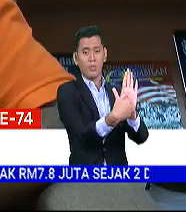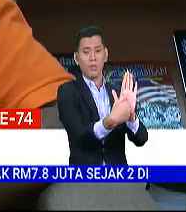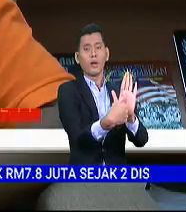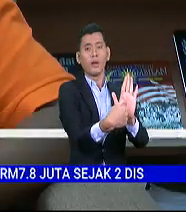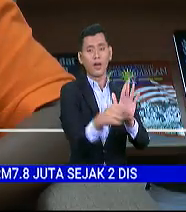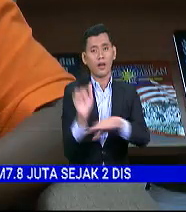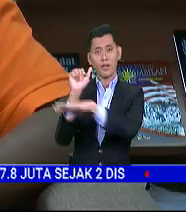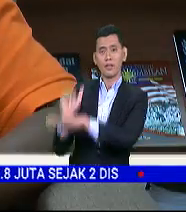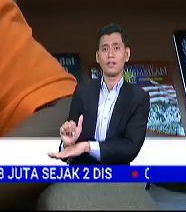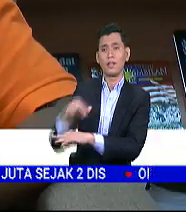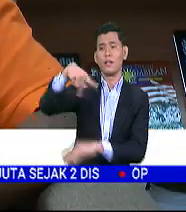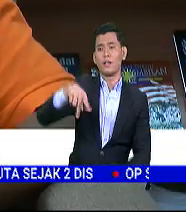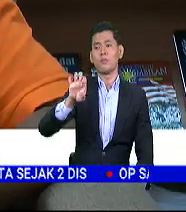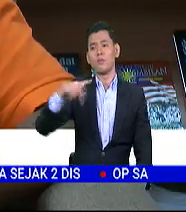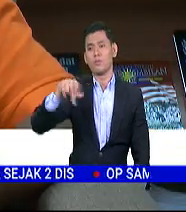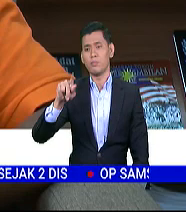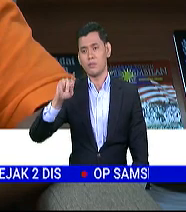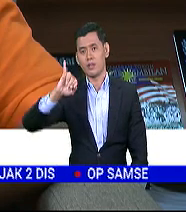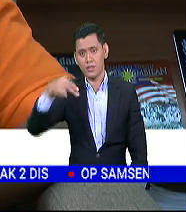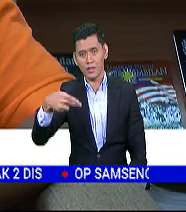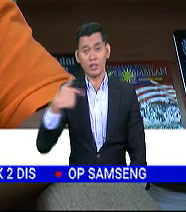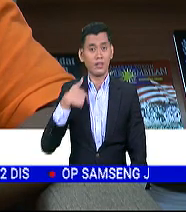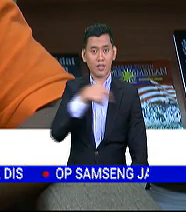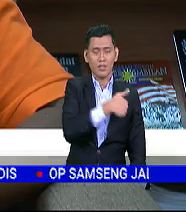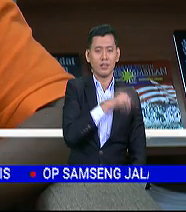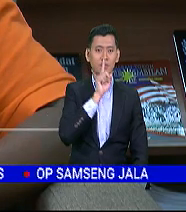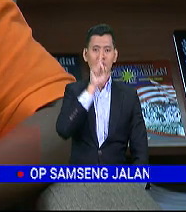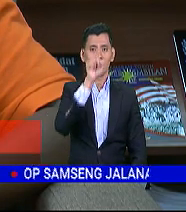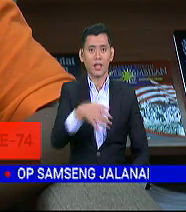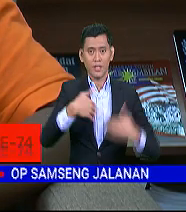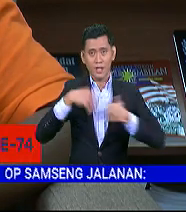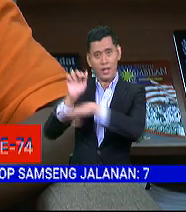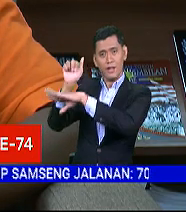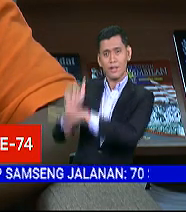tahu asal usul kita, asal kita, kita sebagai satu